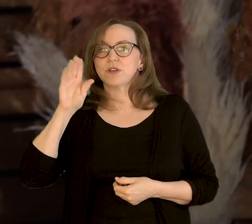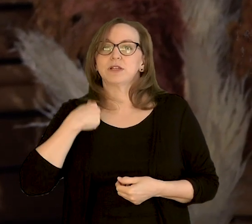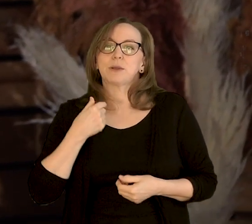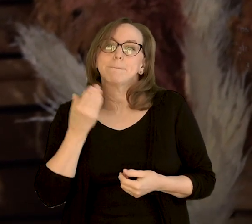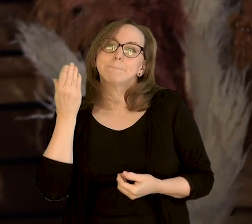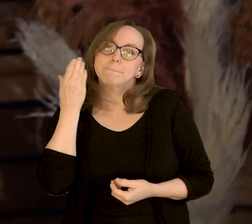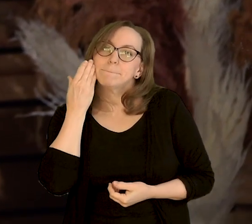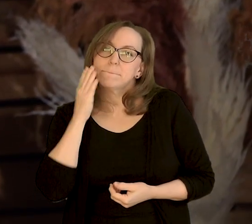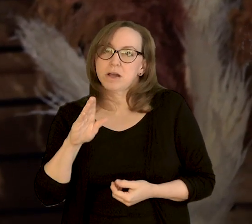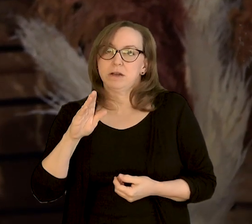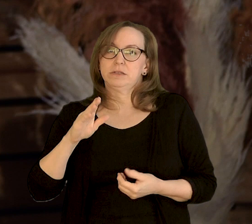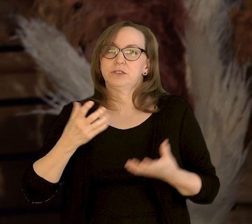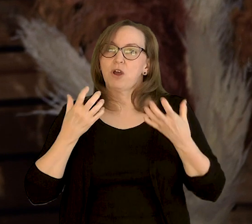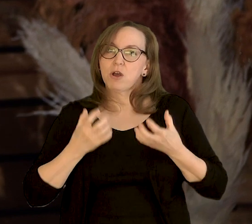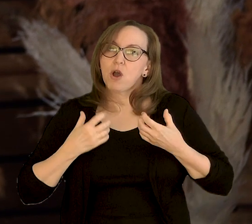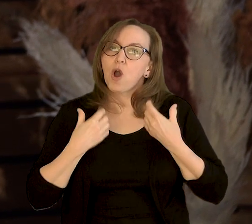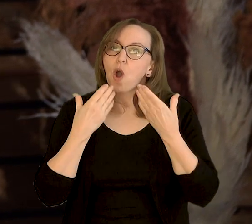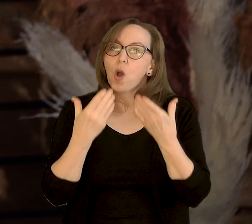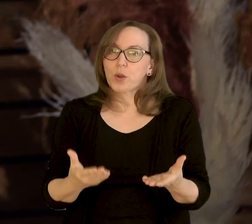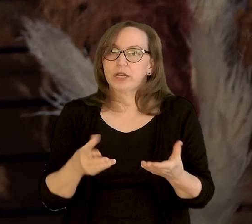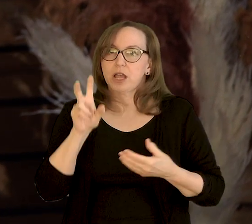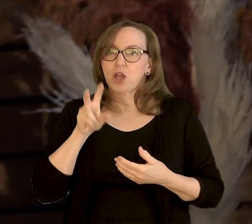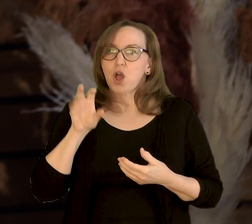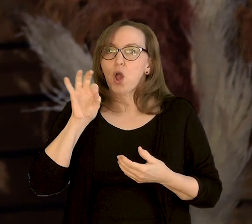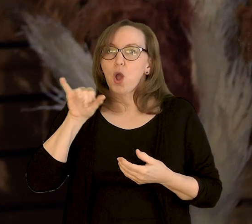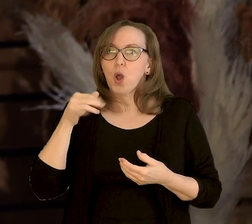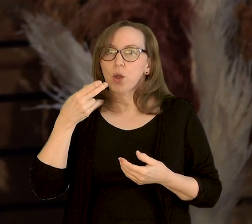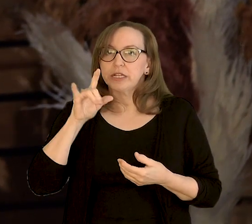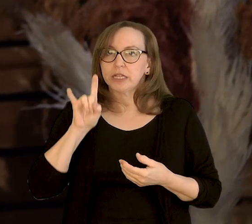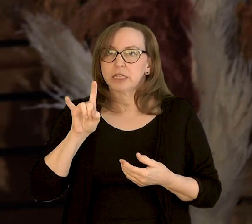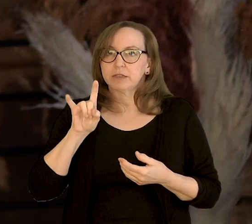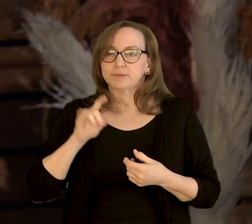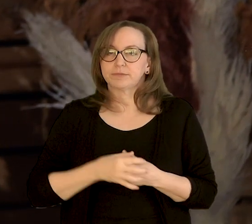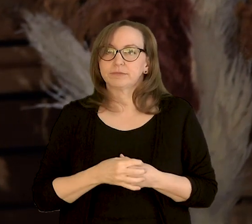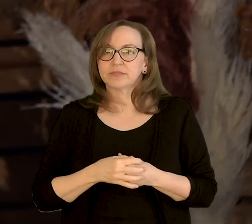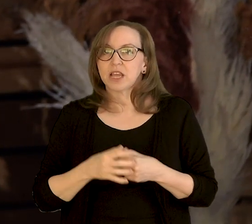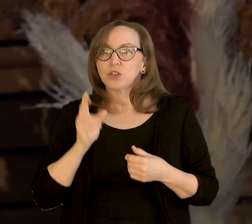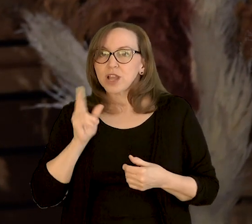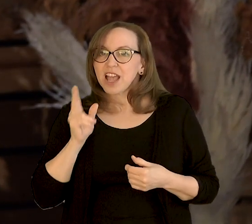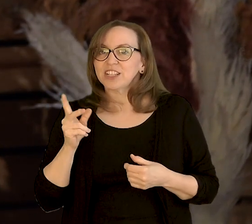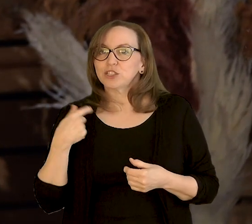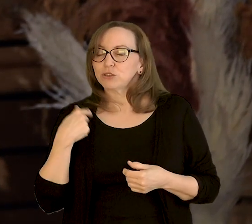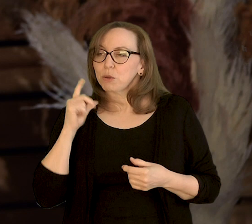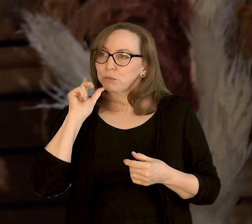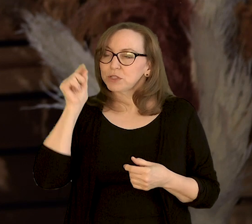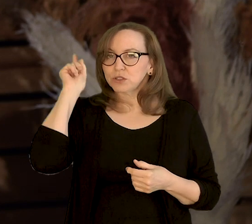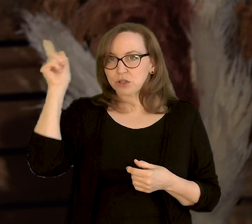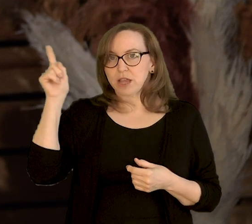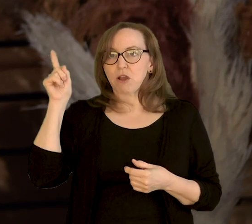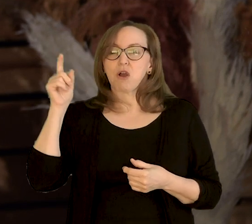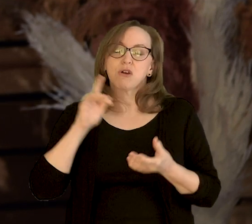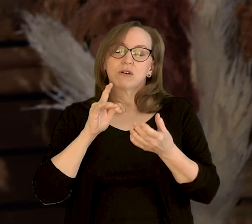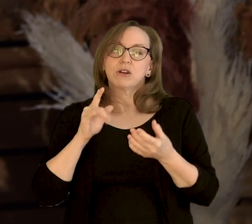niezmiernie hojny. Hojny wobec każdego, kto do Niego przychodzi.